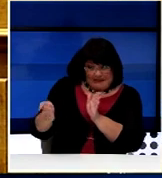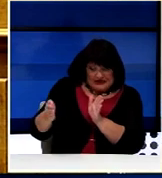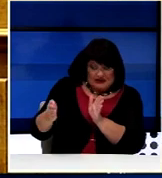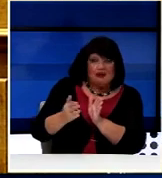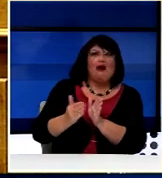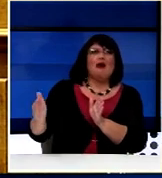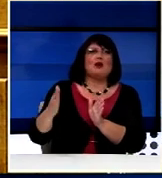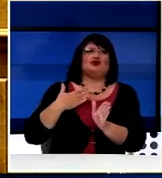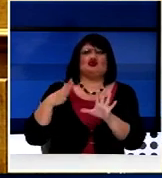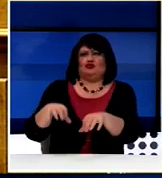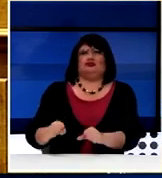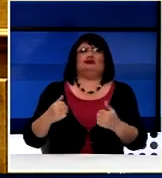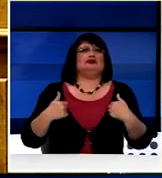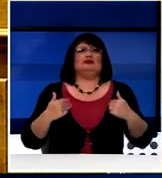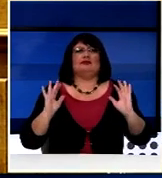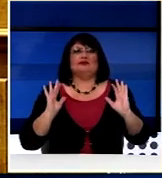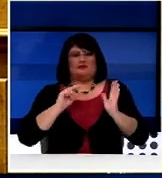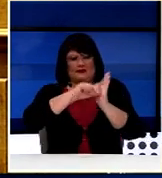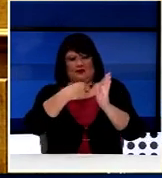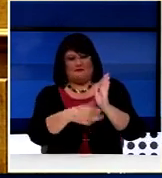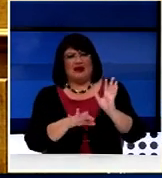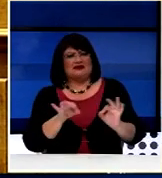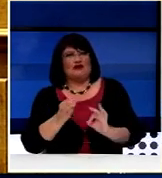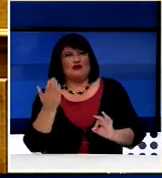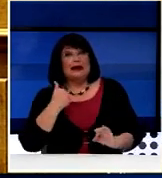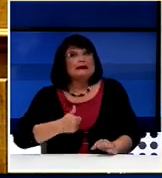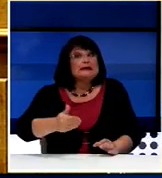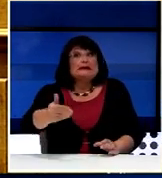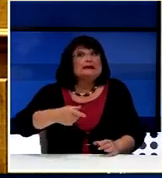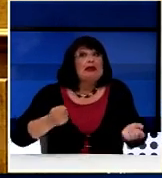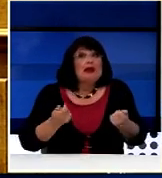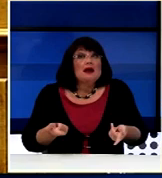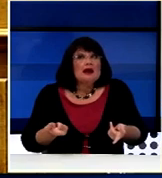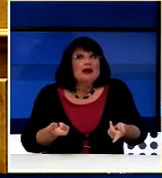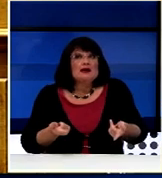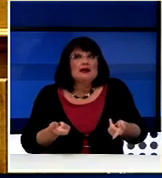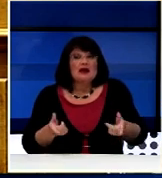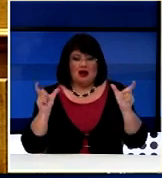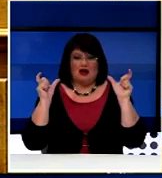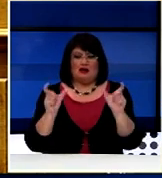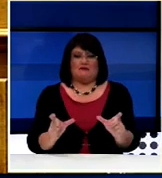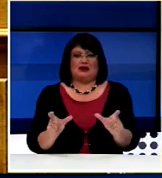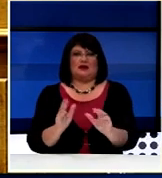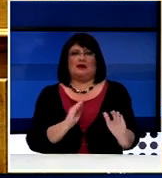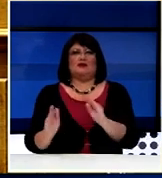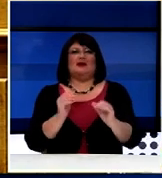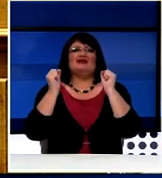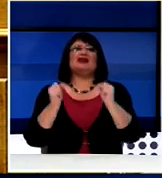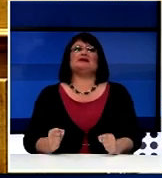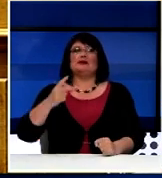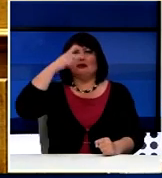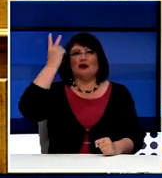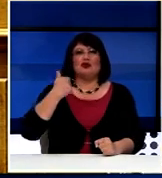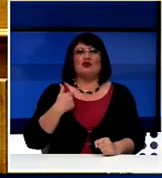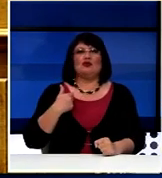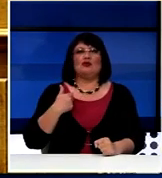Και υπογράψατε χωρίς καμία πρόβλεψη και κανένα σχέδιο για την αμυντική θωράκιση των κυριαρχικών μας δικαιωμάτων